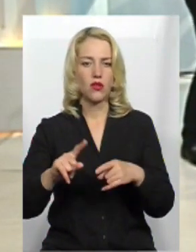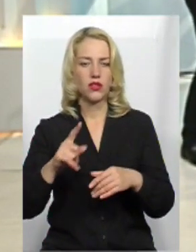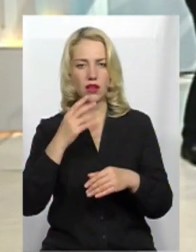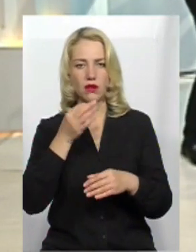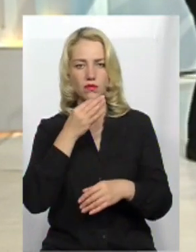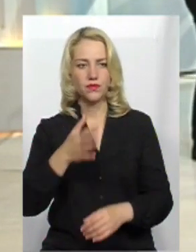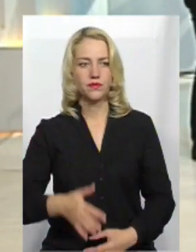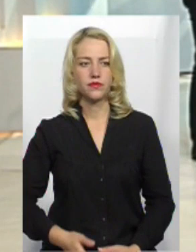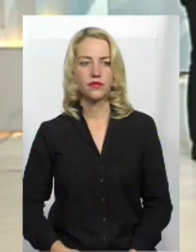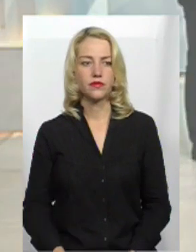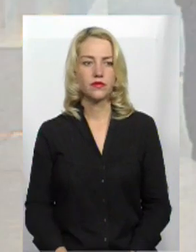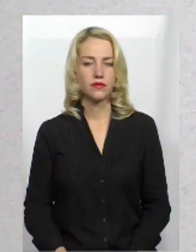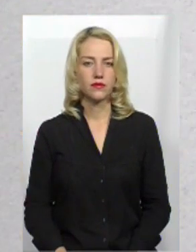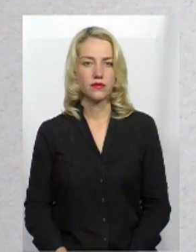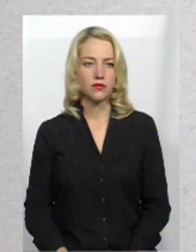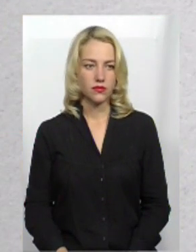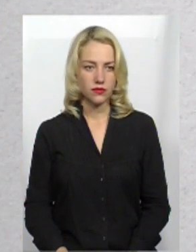найближча.